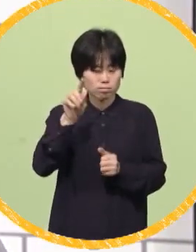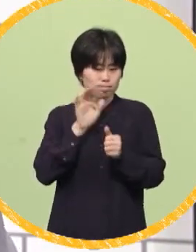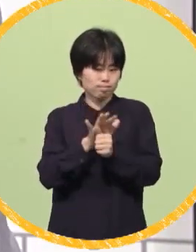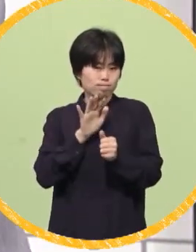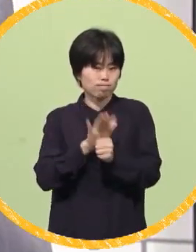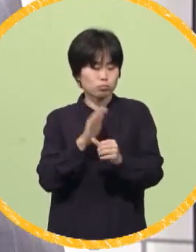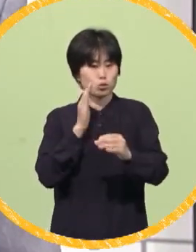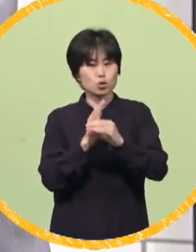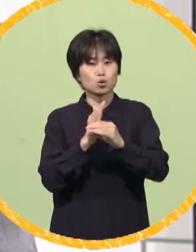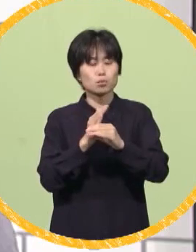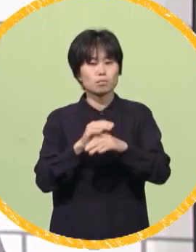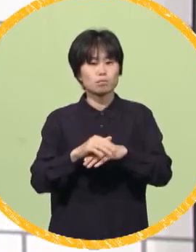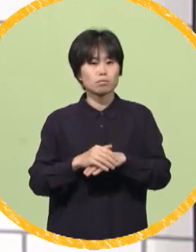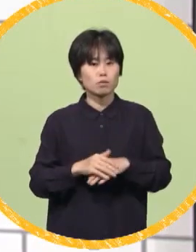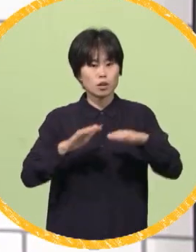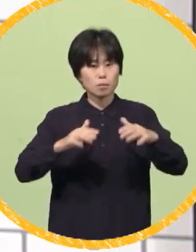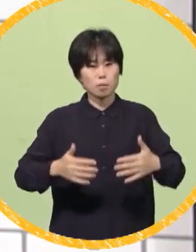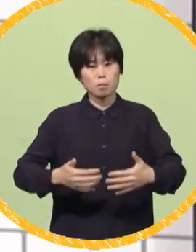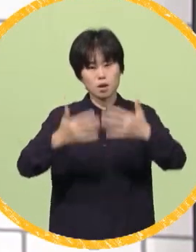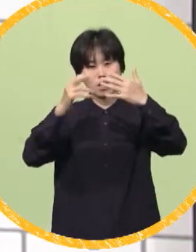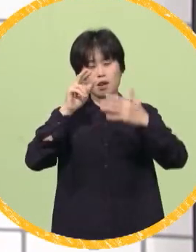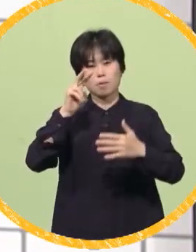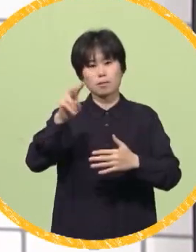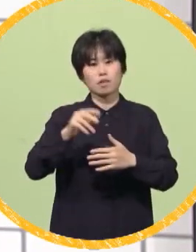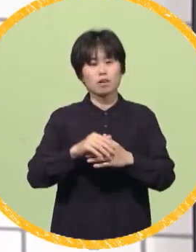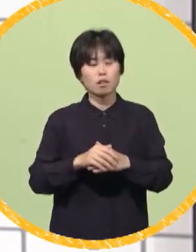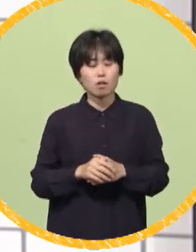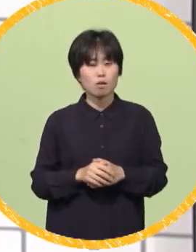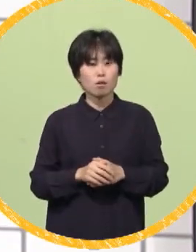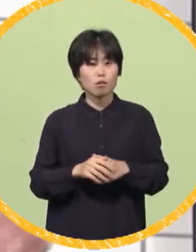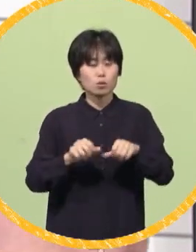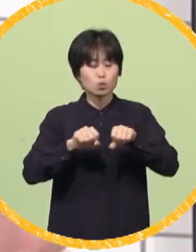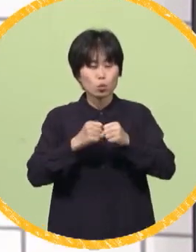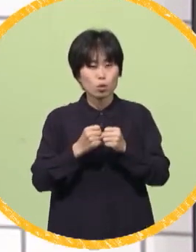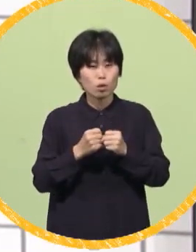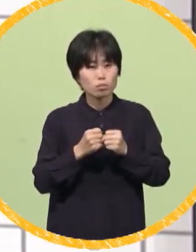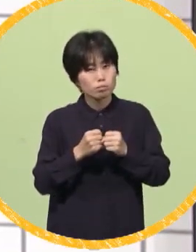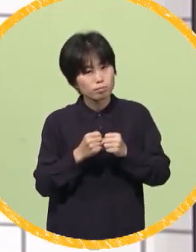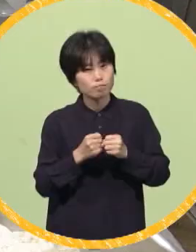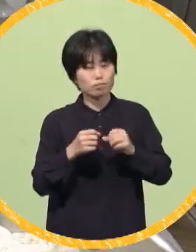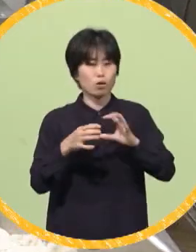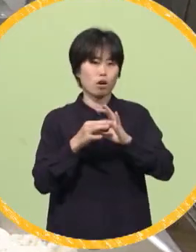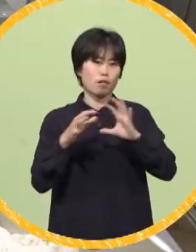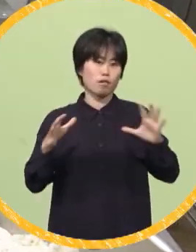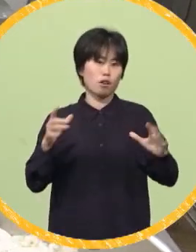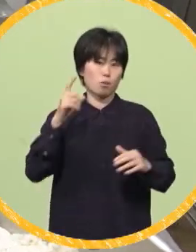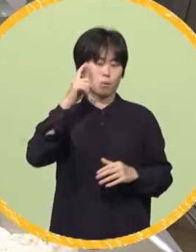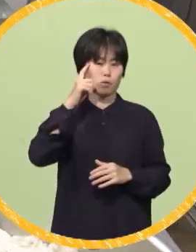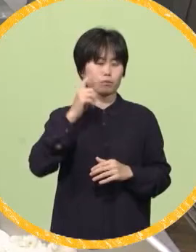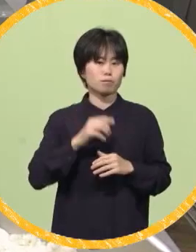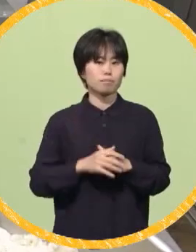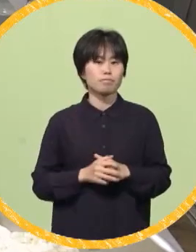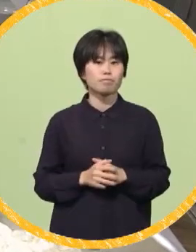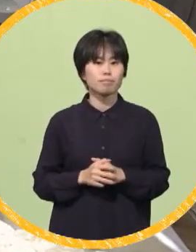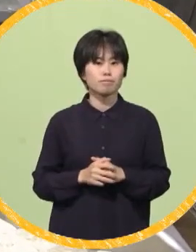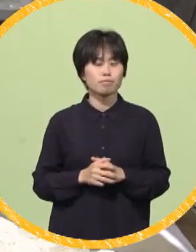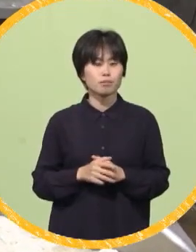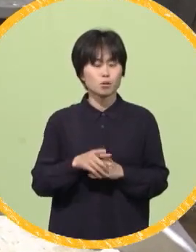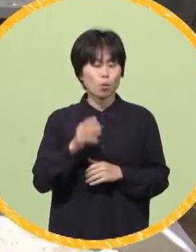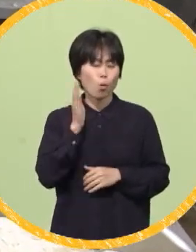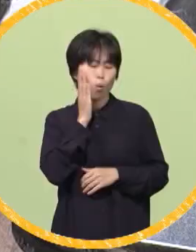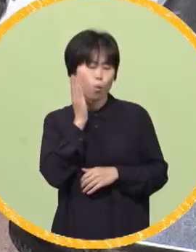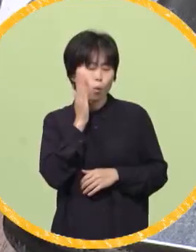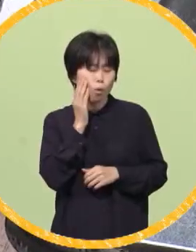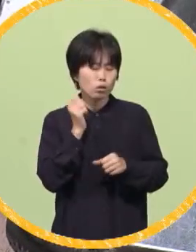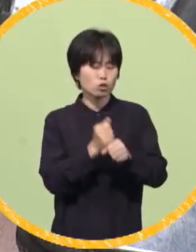めてるんだけども、うん、今の VTR が見ててですね、障害って、関係ないじゃん、 うん、ですね。 ね、 う ん、こんな美味しいも